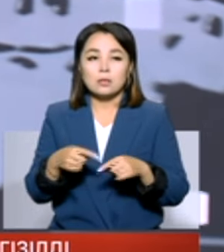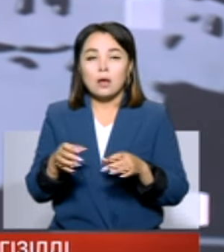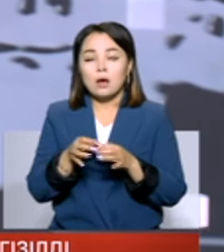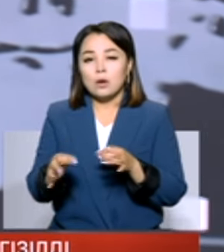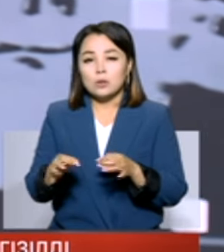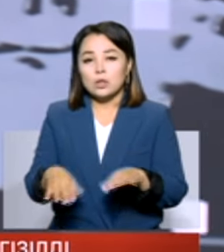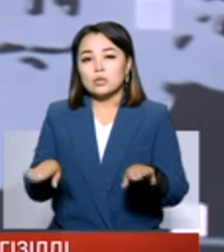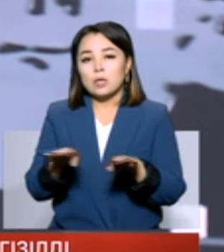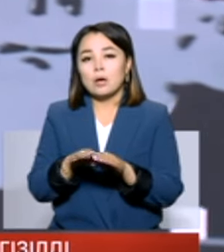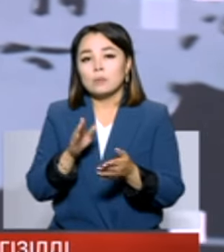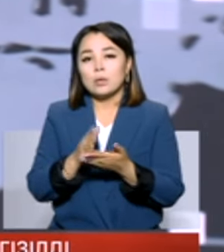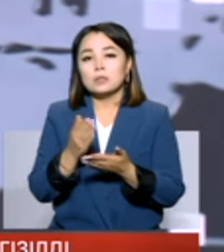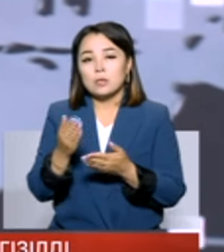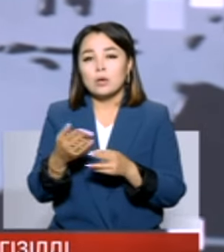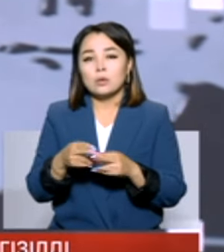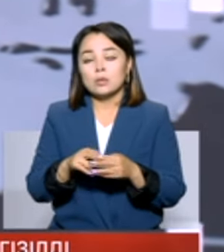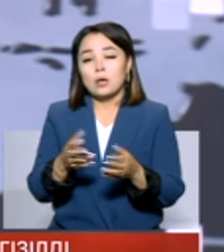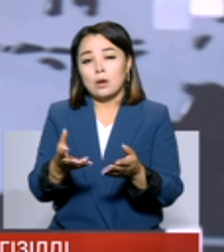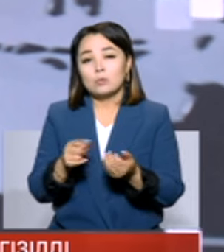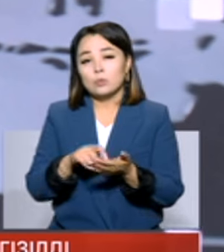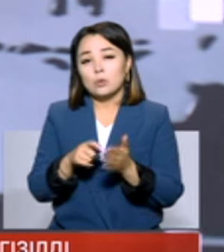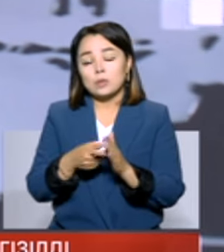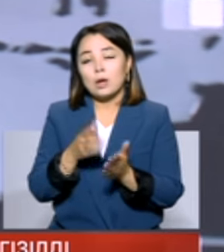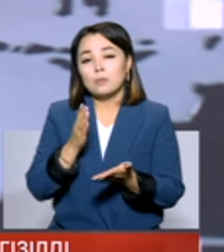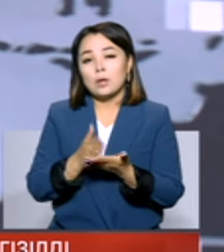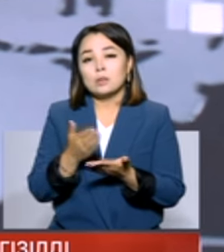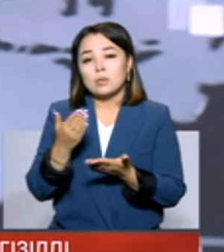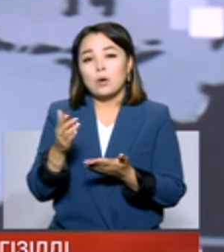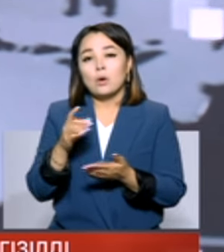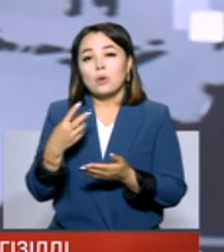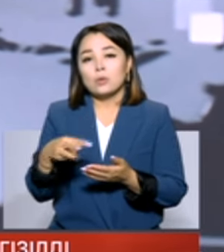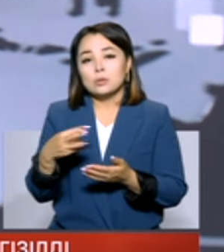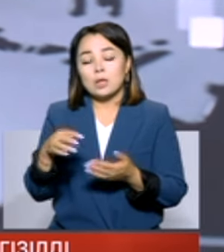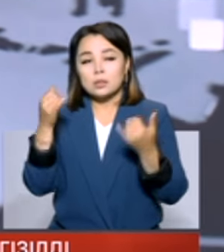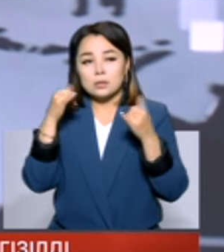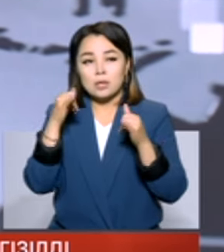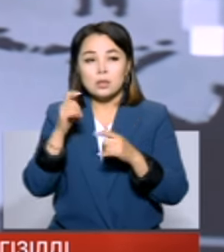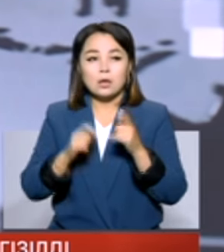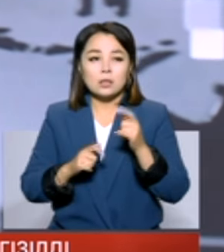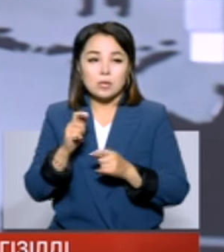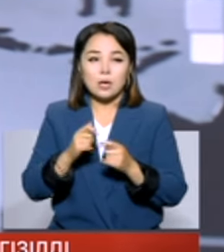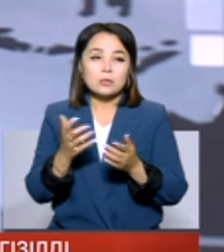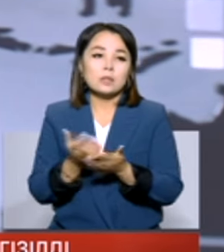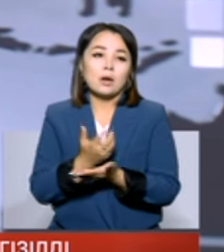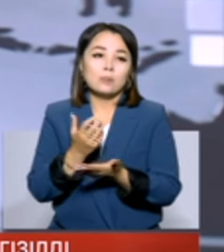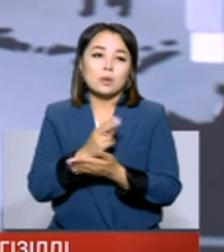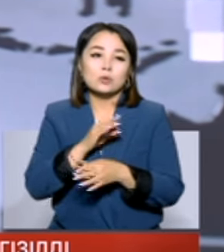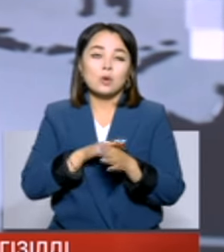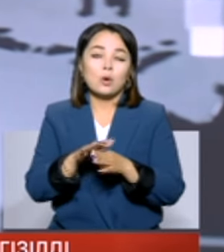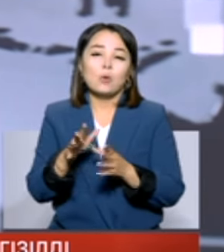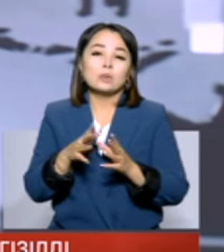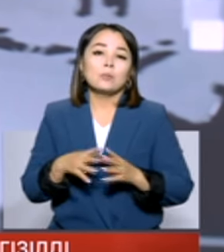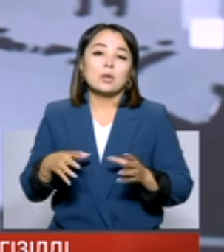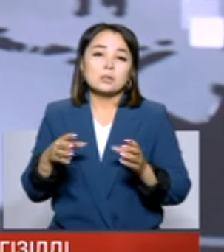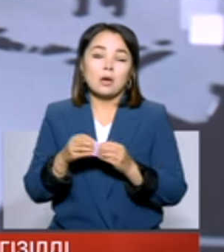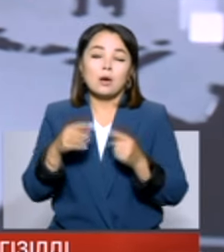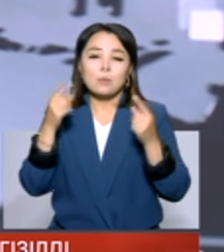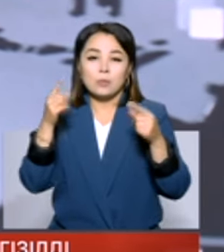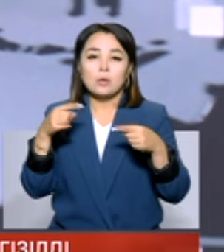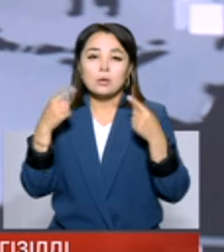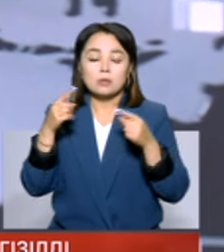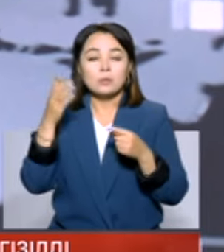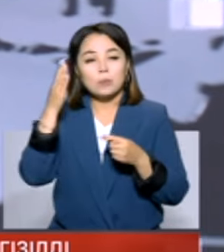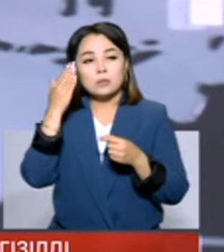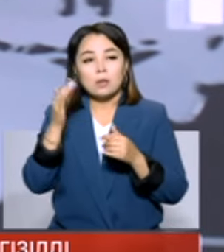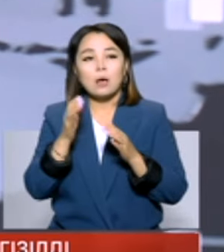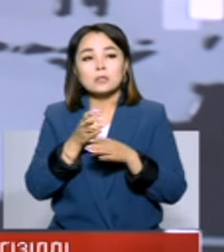аудандарда жабылып жатыр. Қабылдау пункттері бар кезде 30 сиырға дейін сауып, табыс тауып келген отбасылар енді мал басын